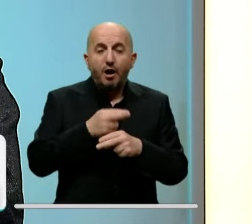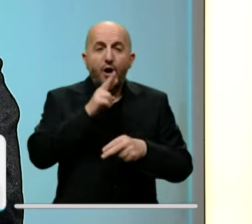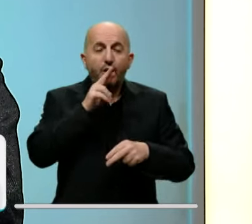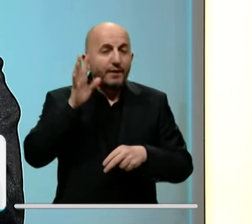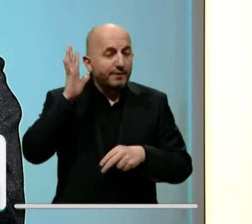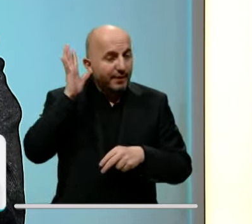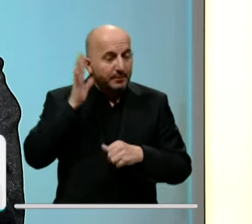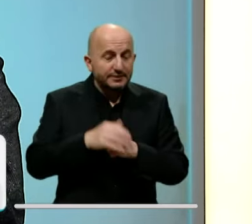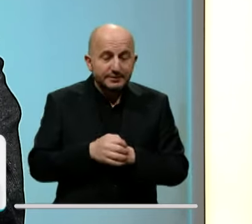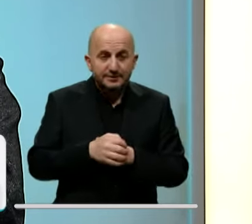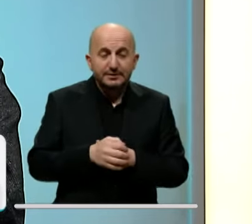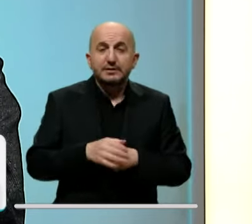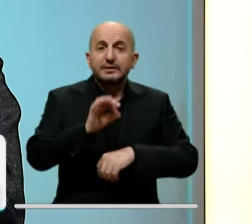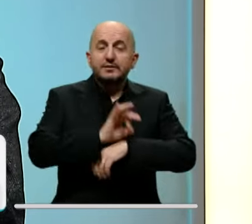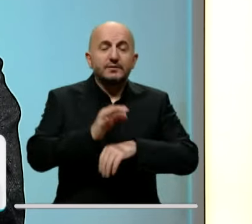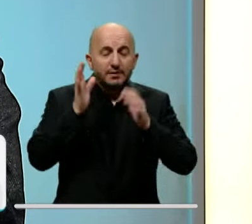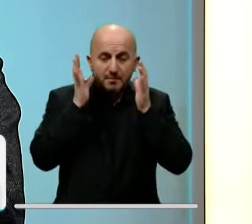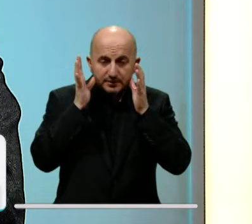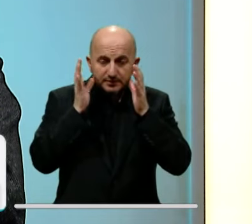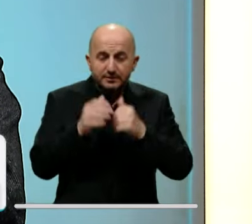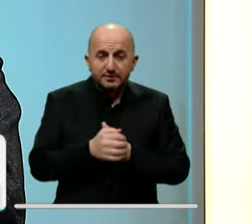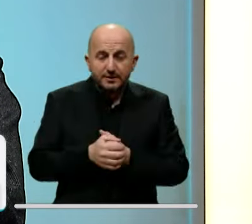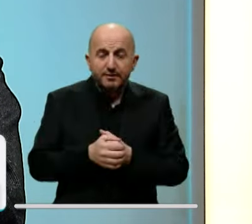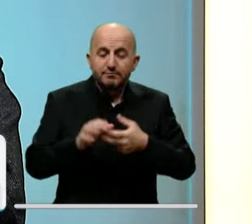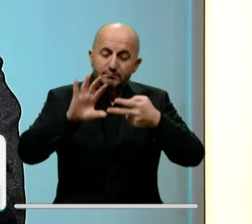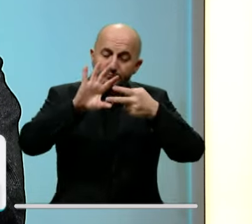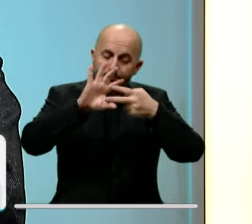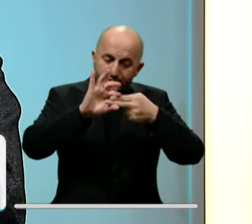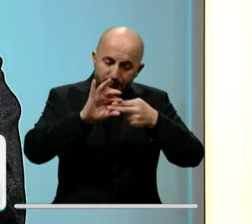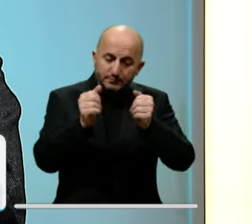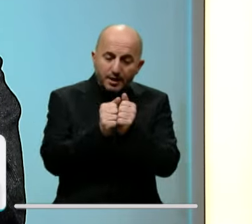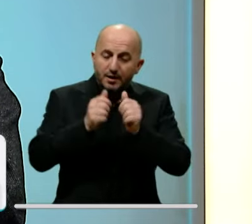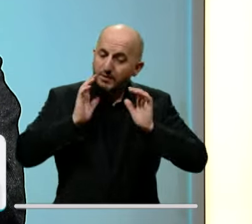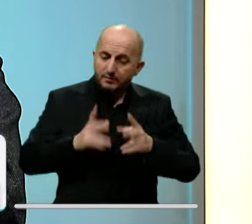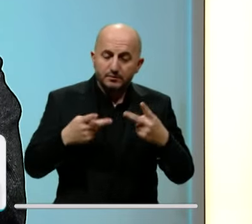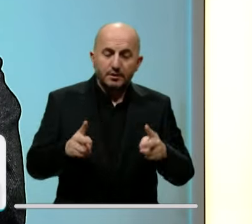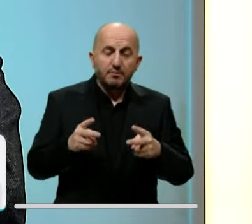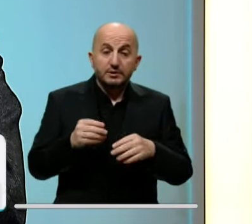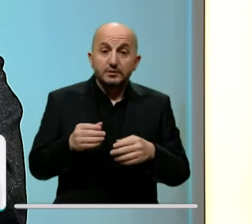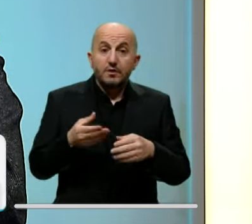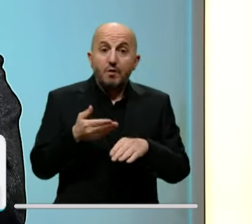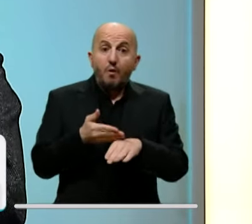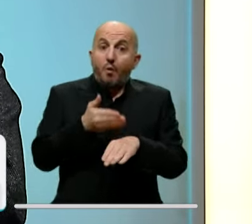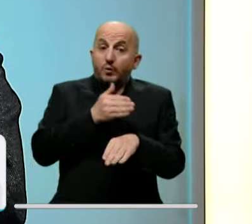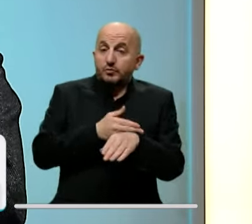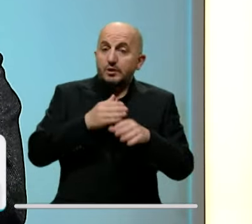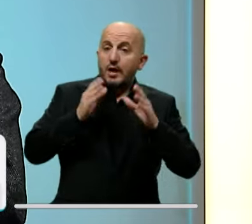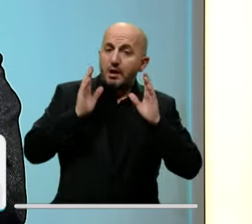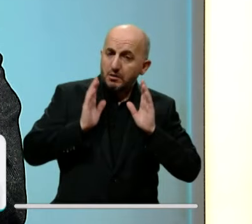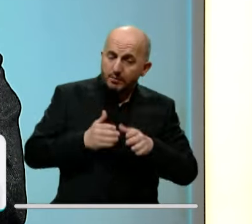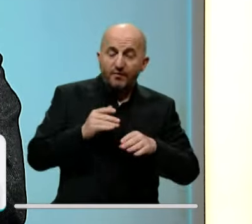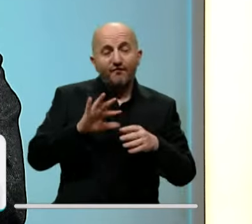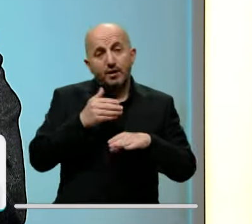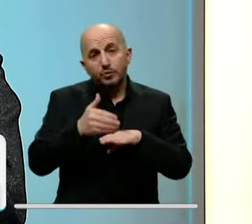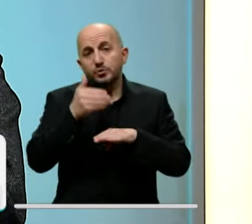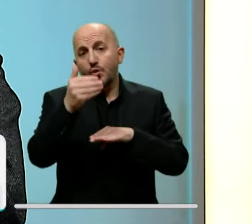namazını e ve ikin namazını Eee Efendim beraber kılabilir cemi takdim ya da öğle ikindi ile